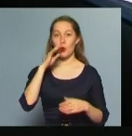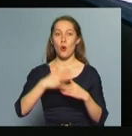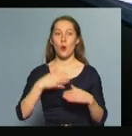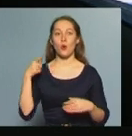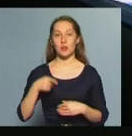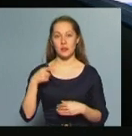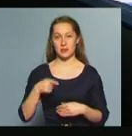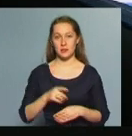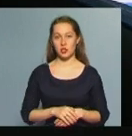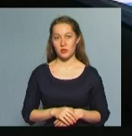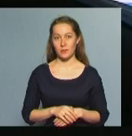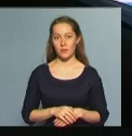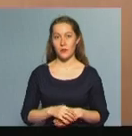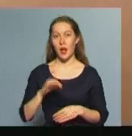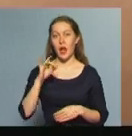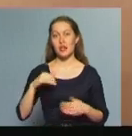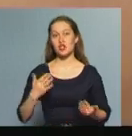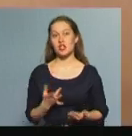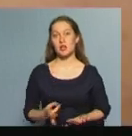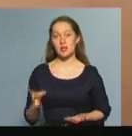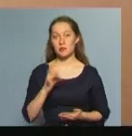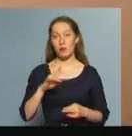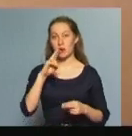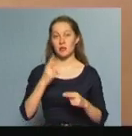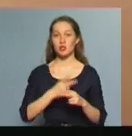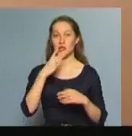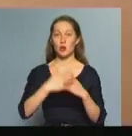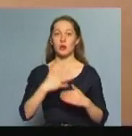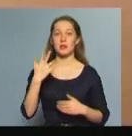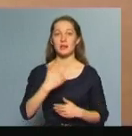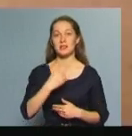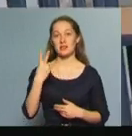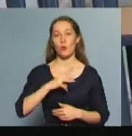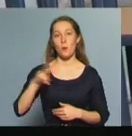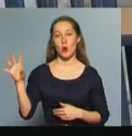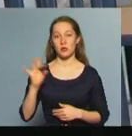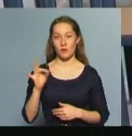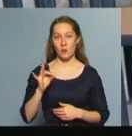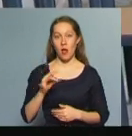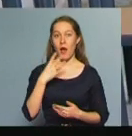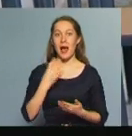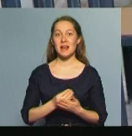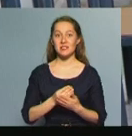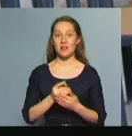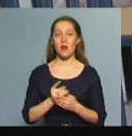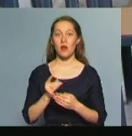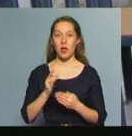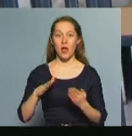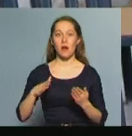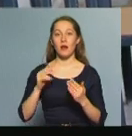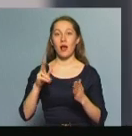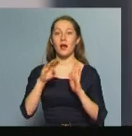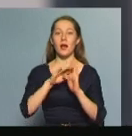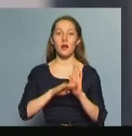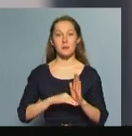зарегистрировано более 1000. Жители республики лишились почти 32 миллионов рублей. О своей схеме мошенничества сибирячка